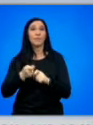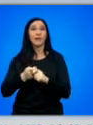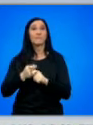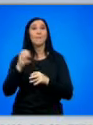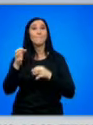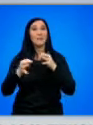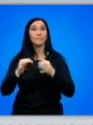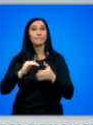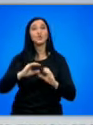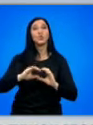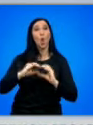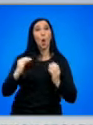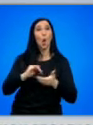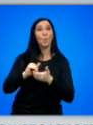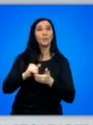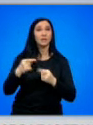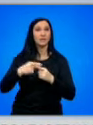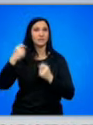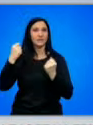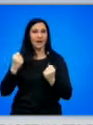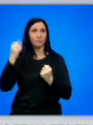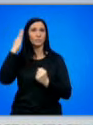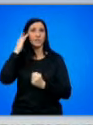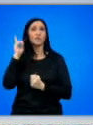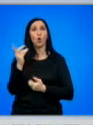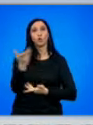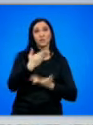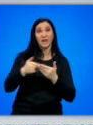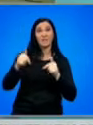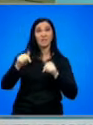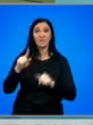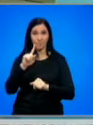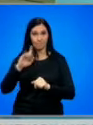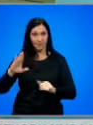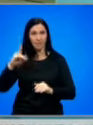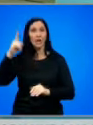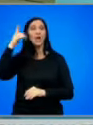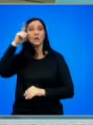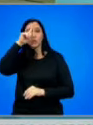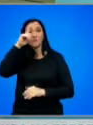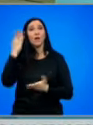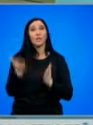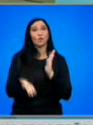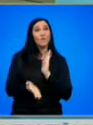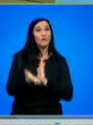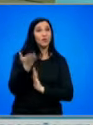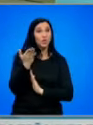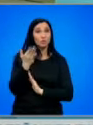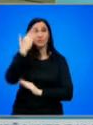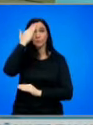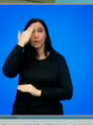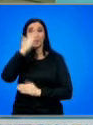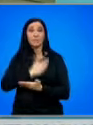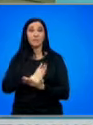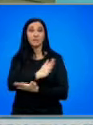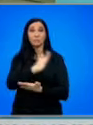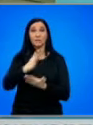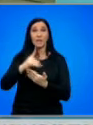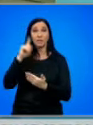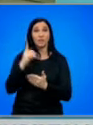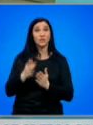пандемичен комитет към Здравното министерство, който заседава за първи път днес. В София, където ръстът на заболелите през последните дни расте